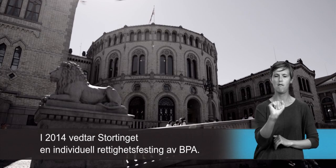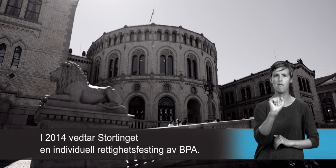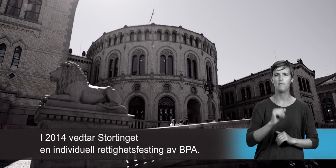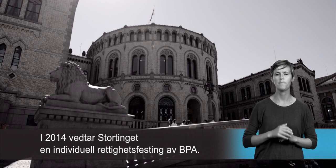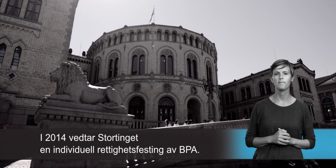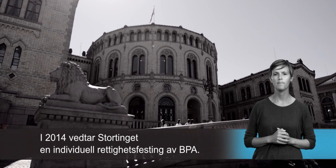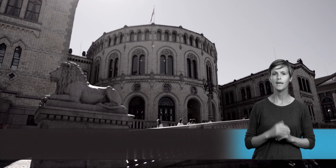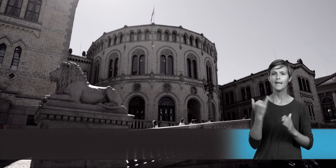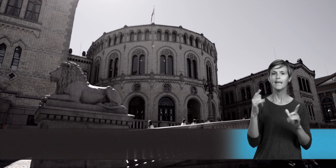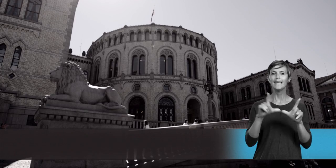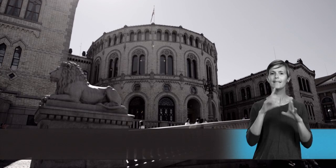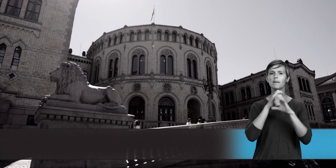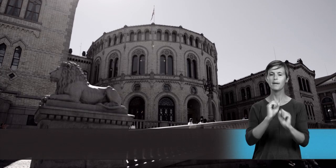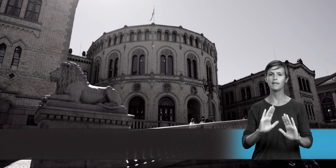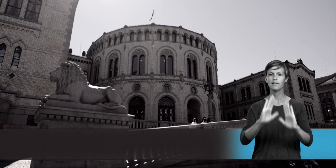av BPA.